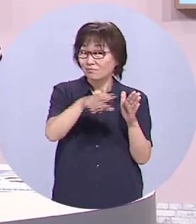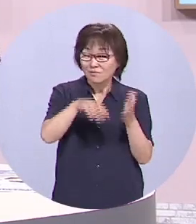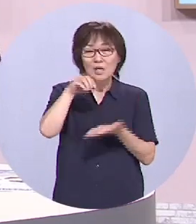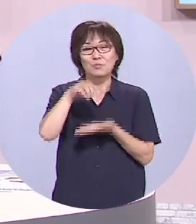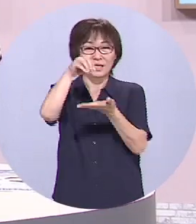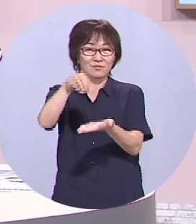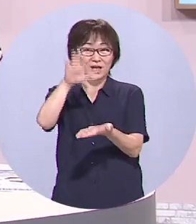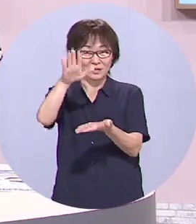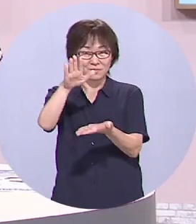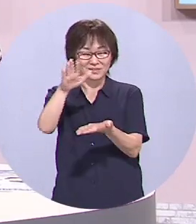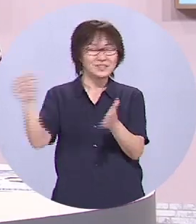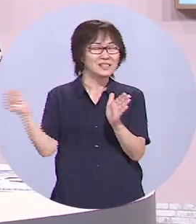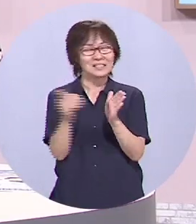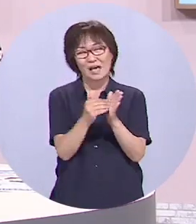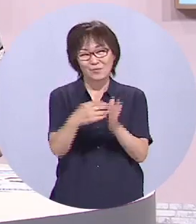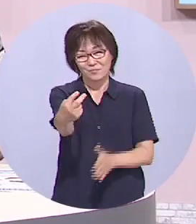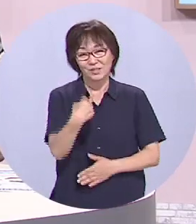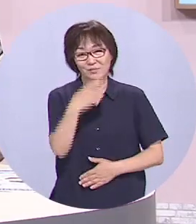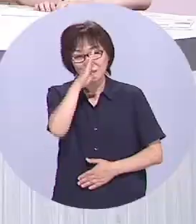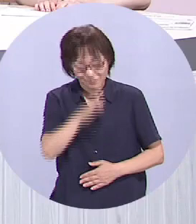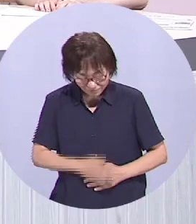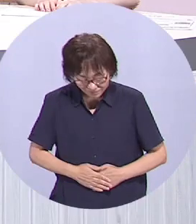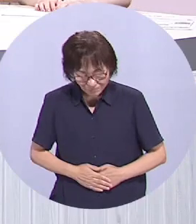知らせがあります。ぜひ最後までご覧ください。